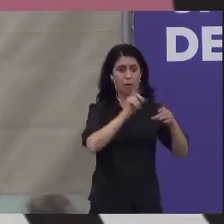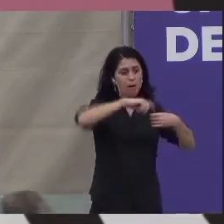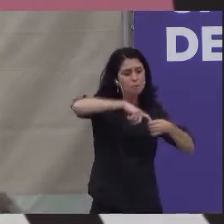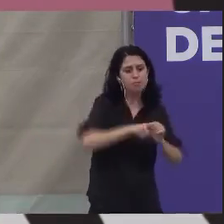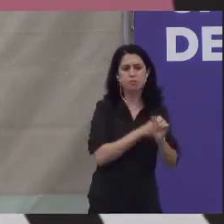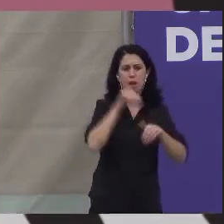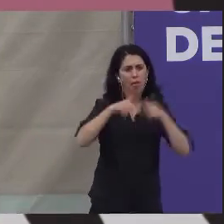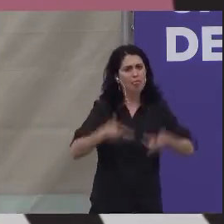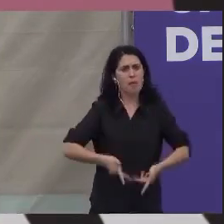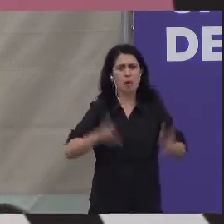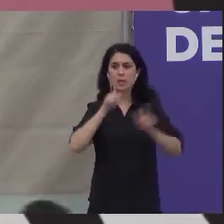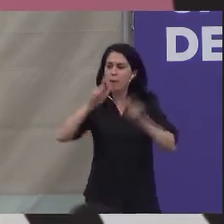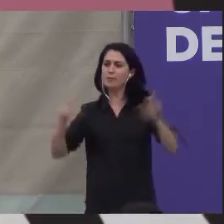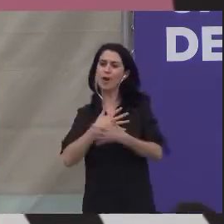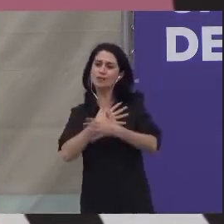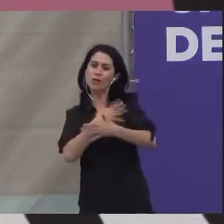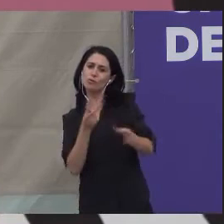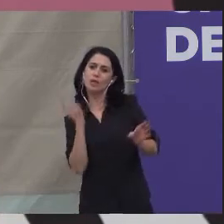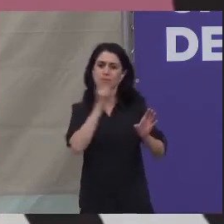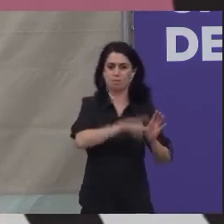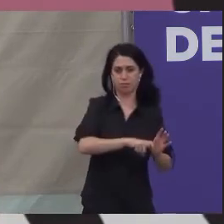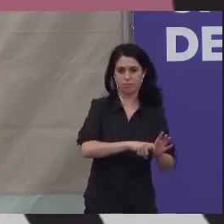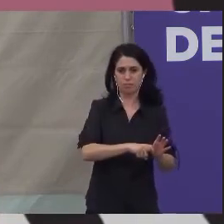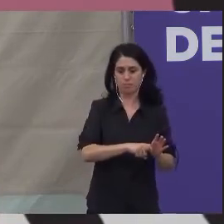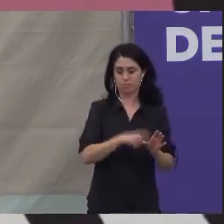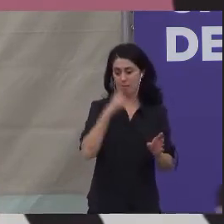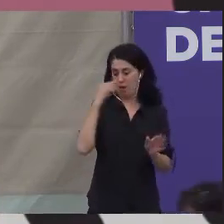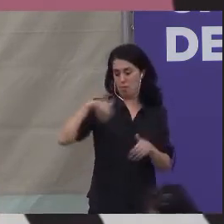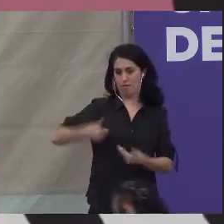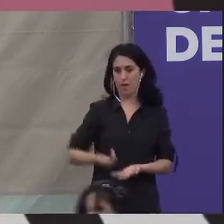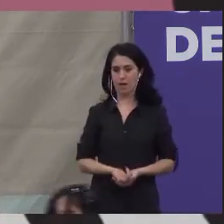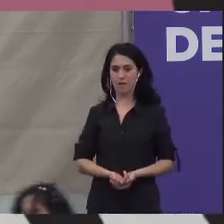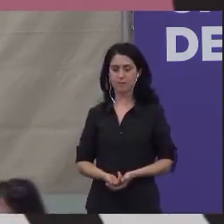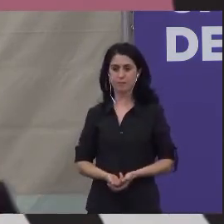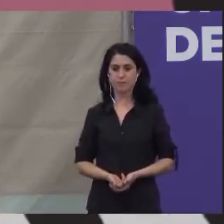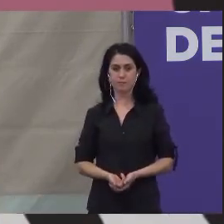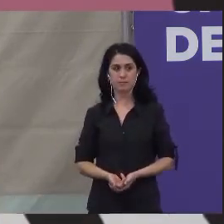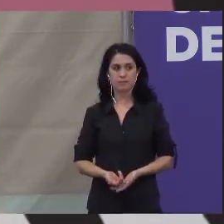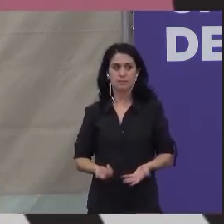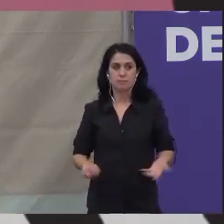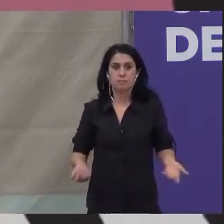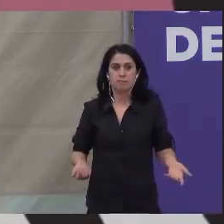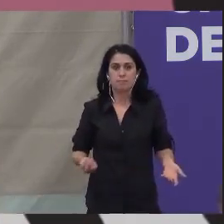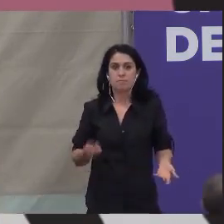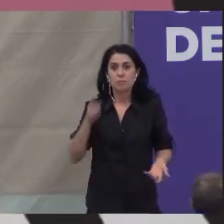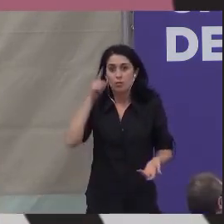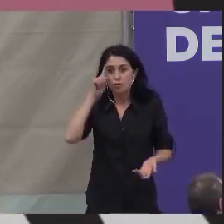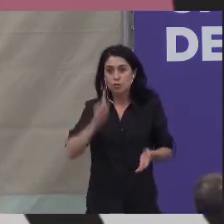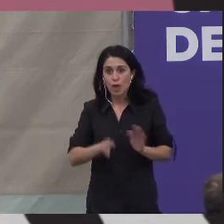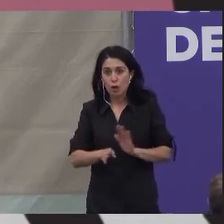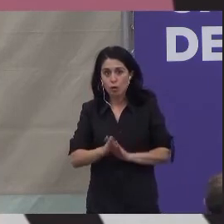per persones voluntàries que es van apuntar des de final d'any. No sé si continuem.